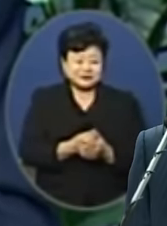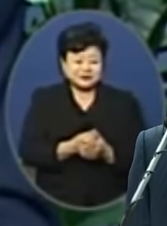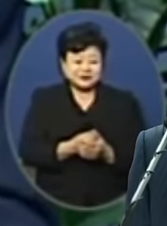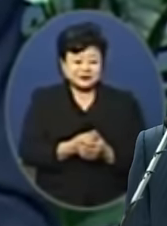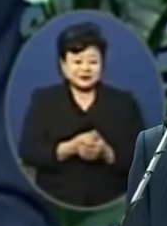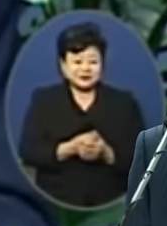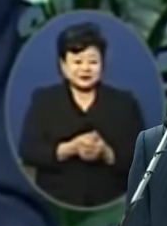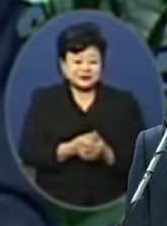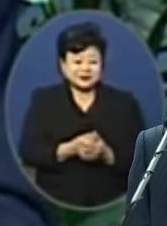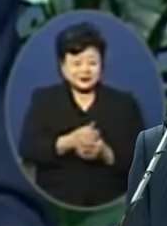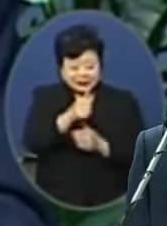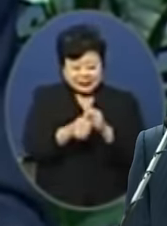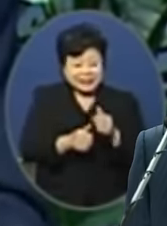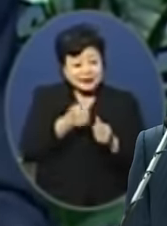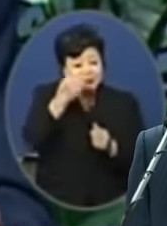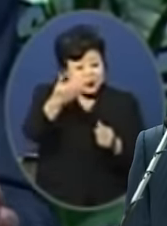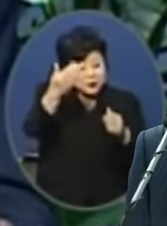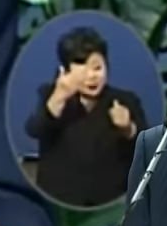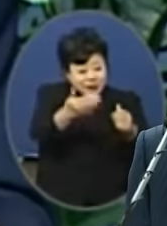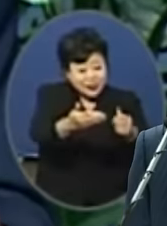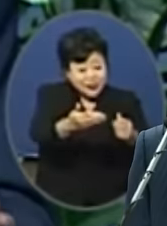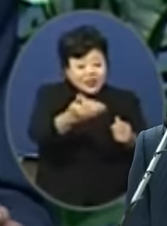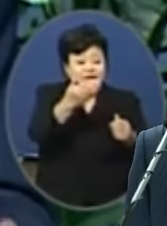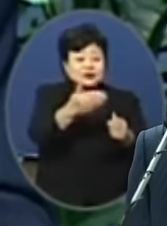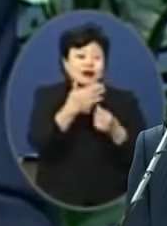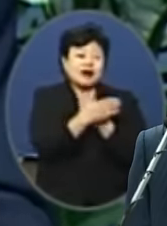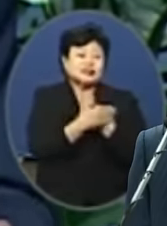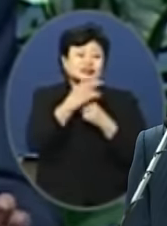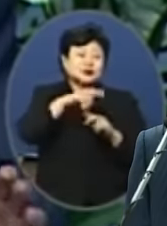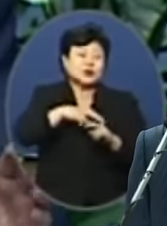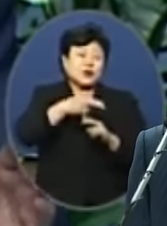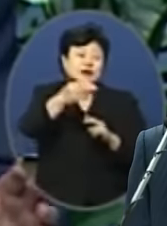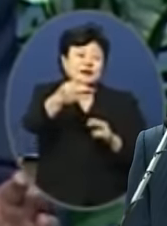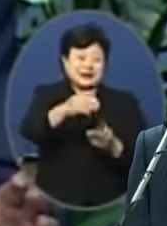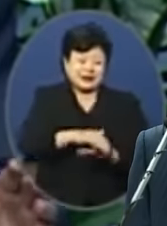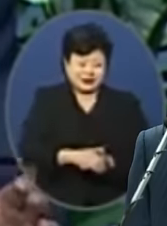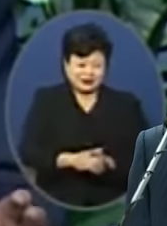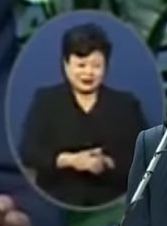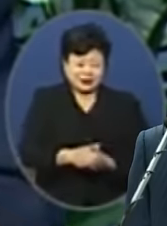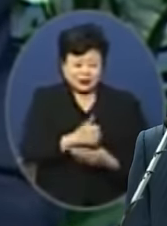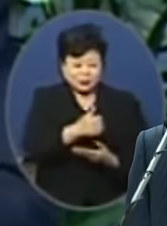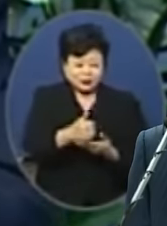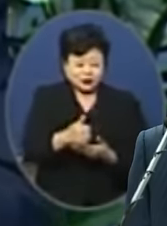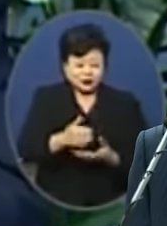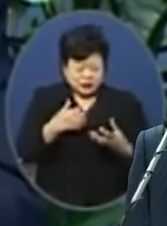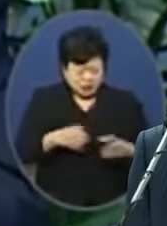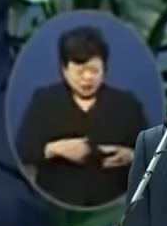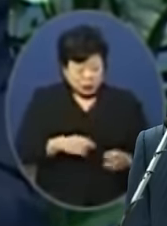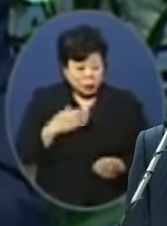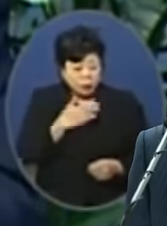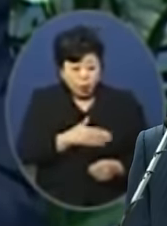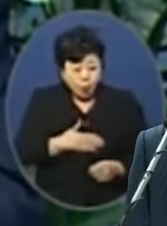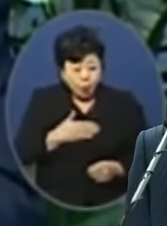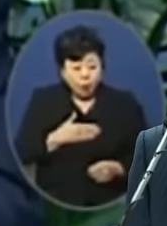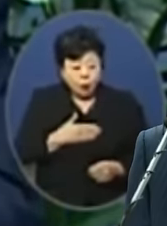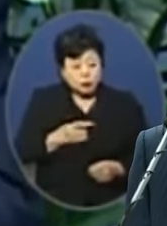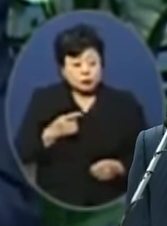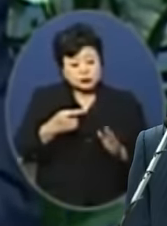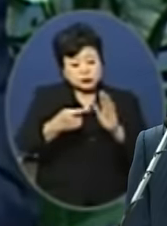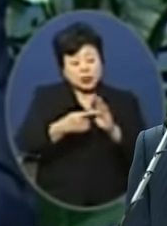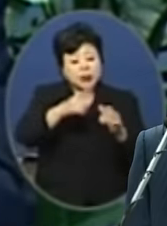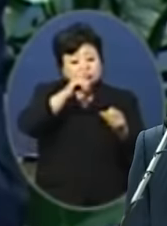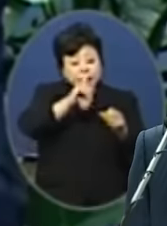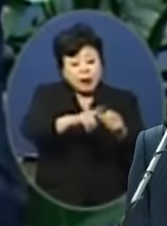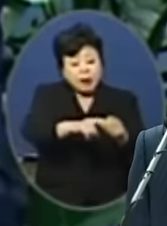것인데 이것이 전부 다 하나님이 여러분에게 주는 은총인 것입니다. 여기 보십시오. 주님이 깨어진 몸을 상징적으로